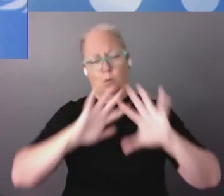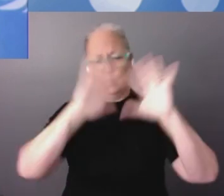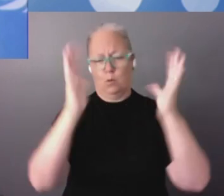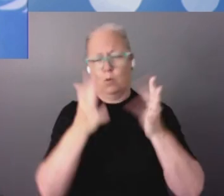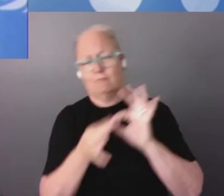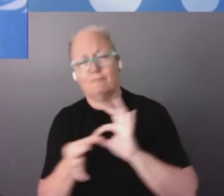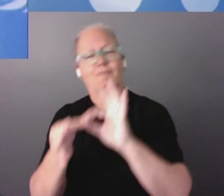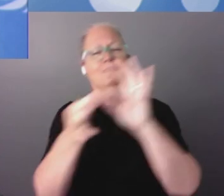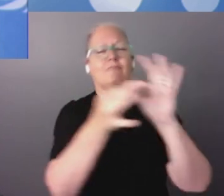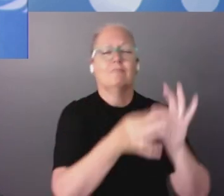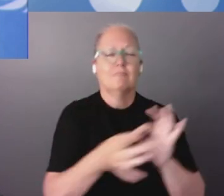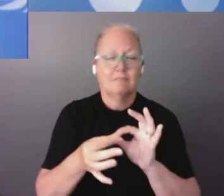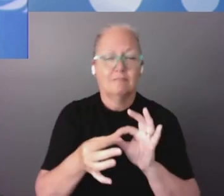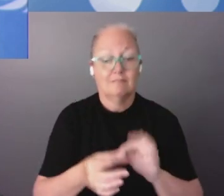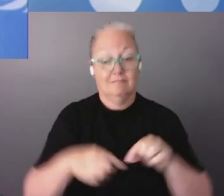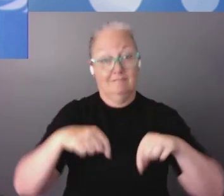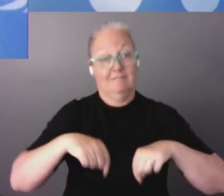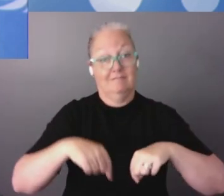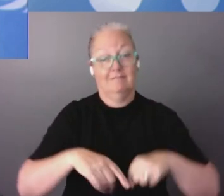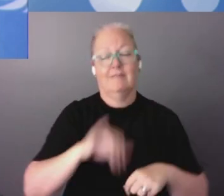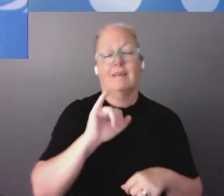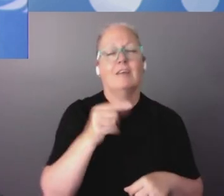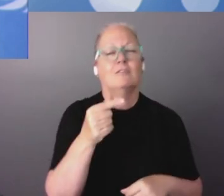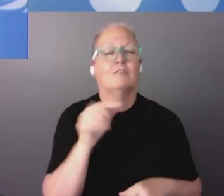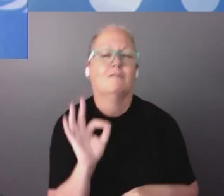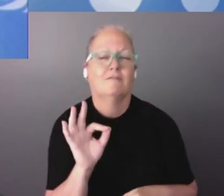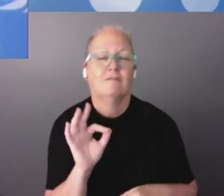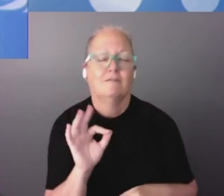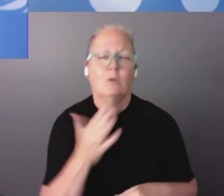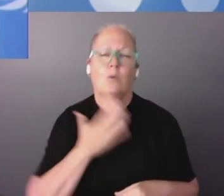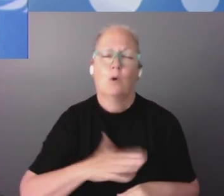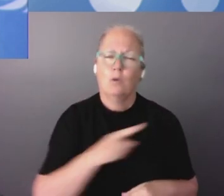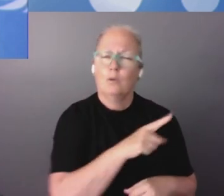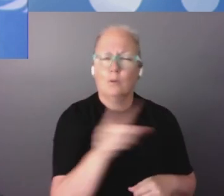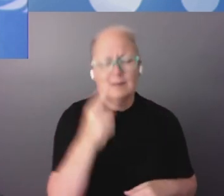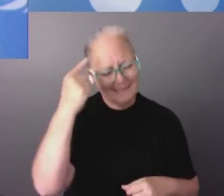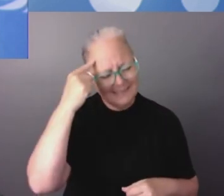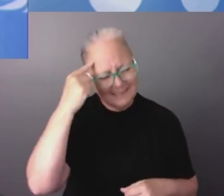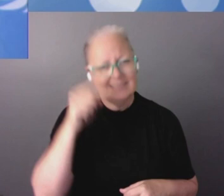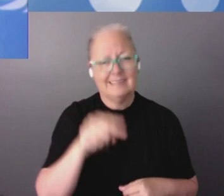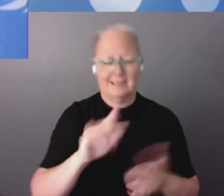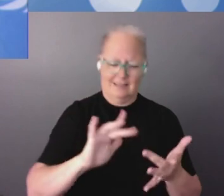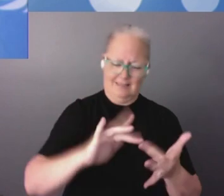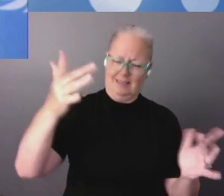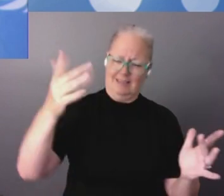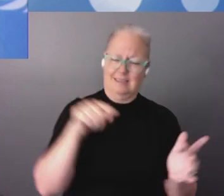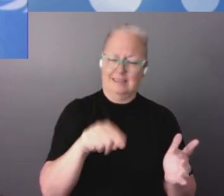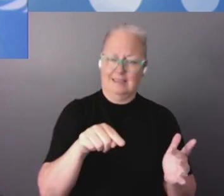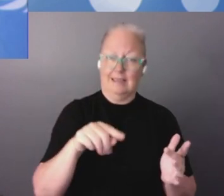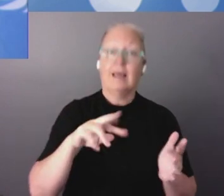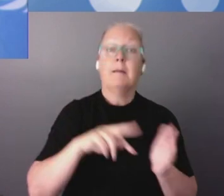常好的日期，因为这是波兰进入这个组织